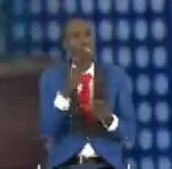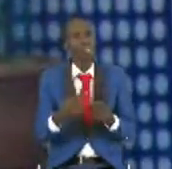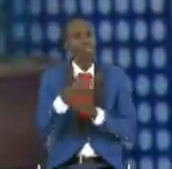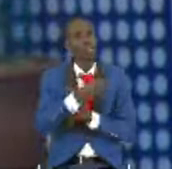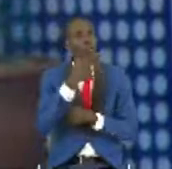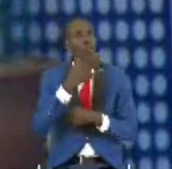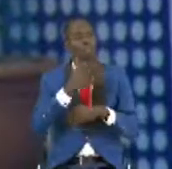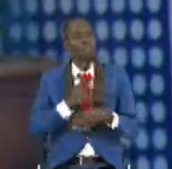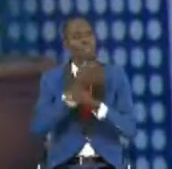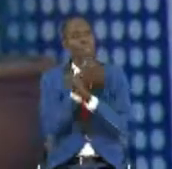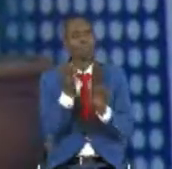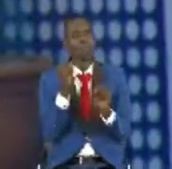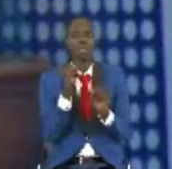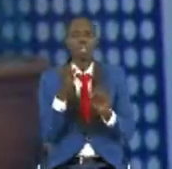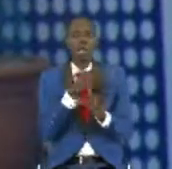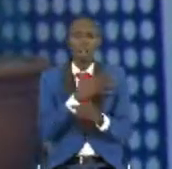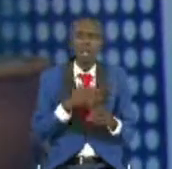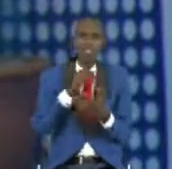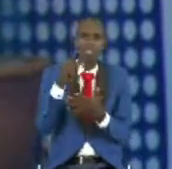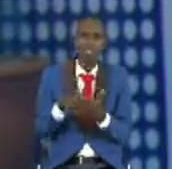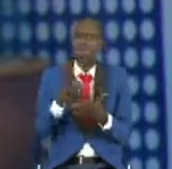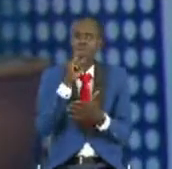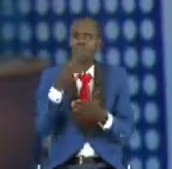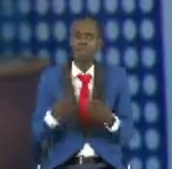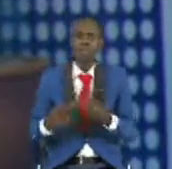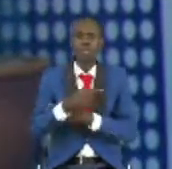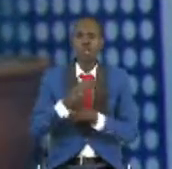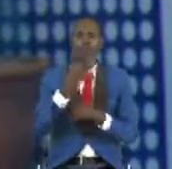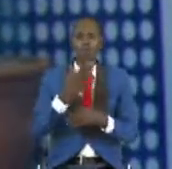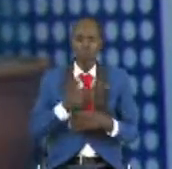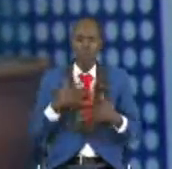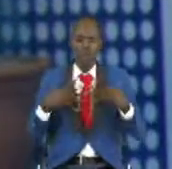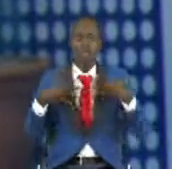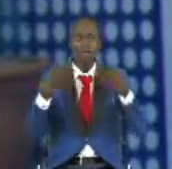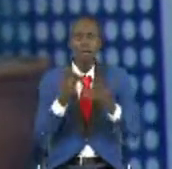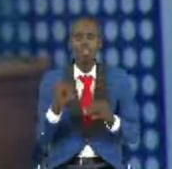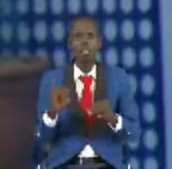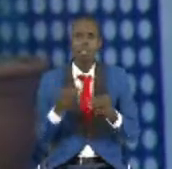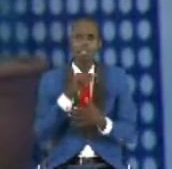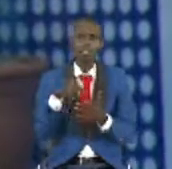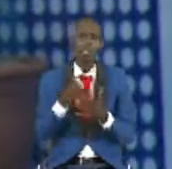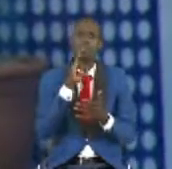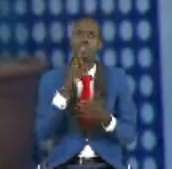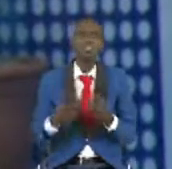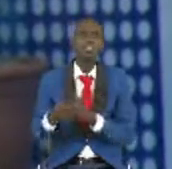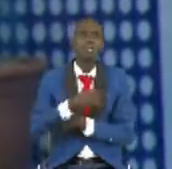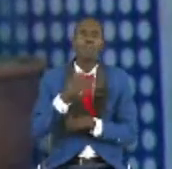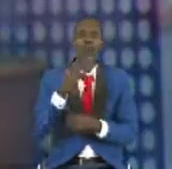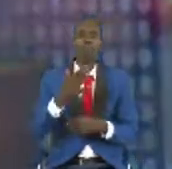de mon salut. Voici le jour de ma guérison. Voici le jour de